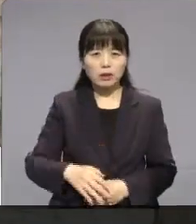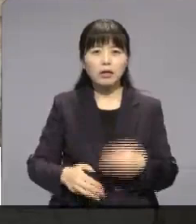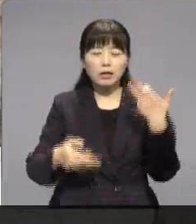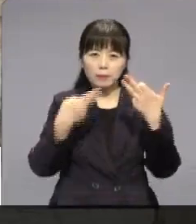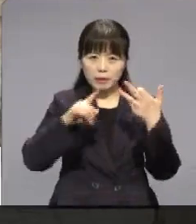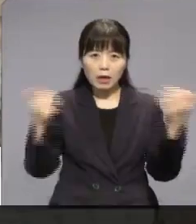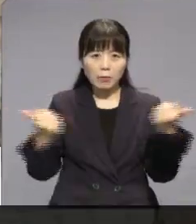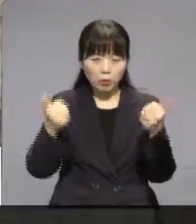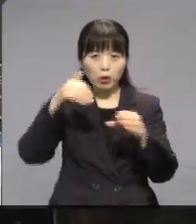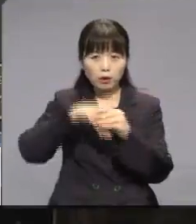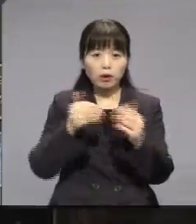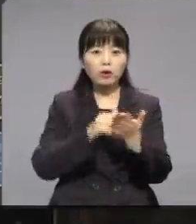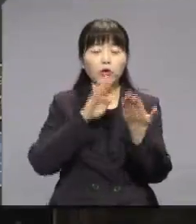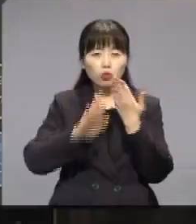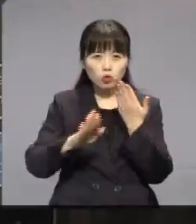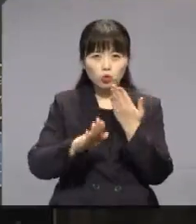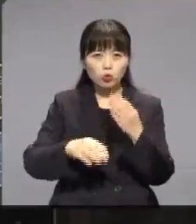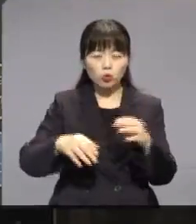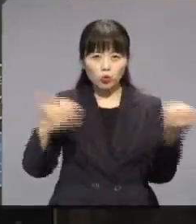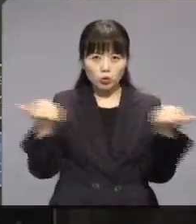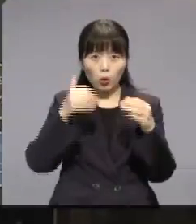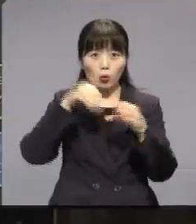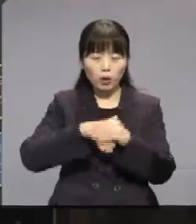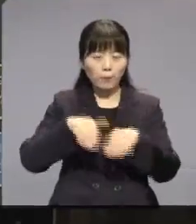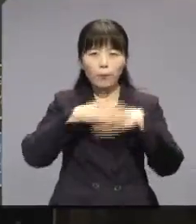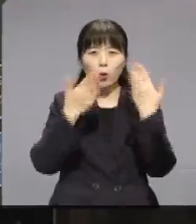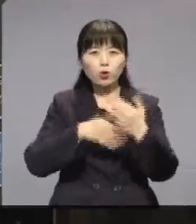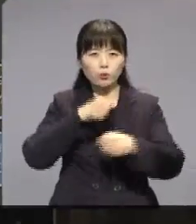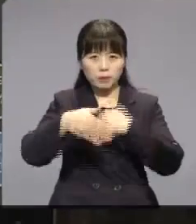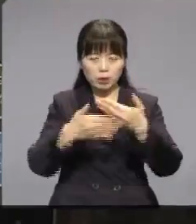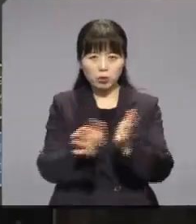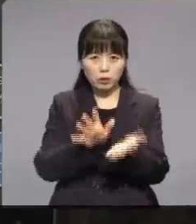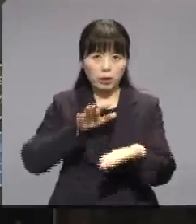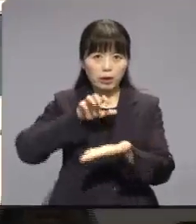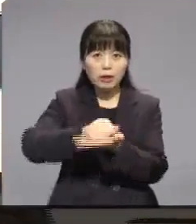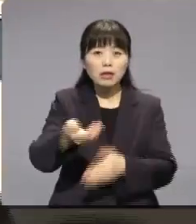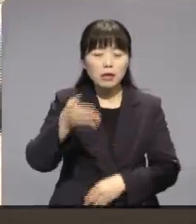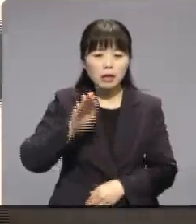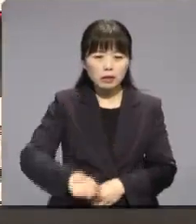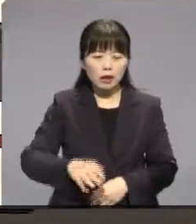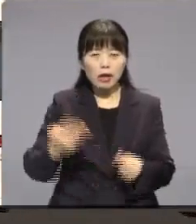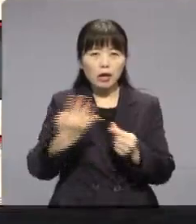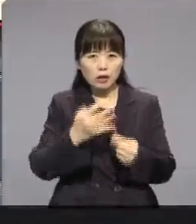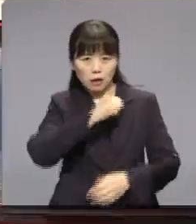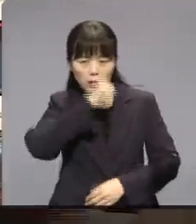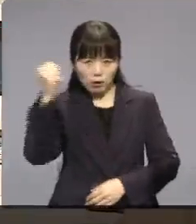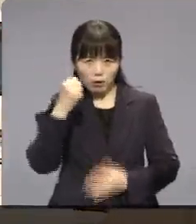18대 보궐선거 이후 총선에서 모두 민주당이 승리했는데 4선 현역